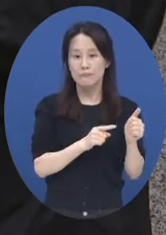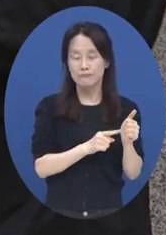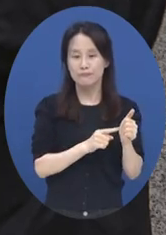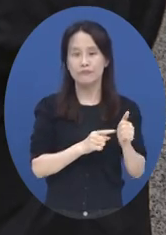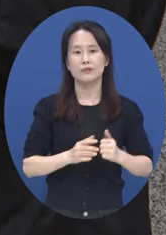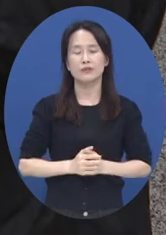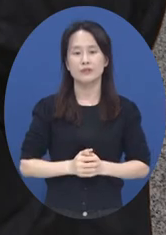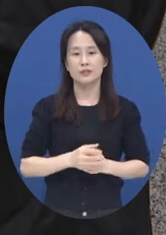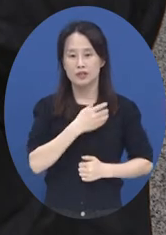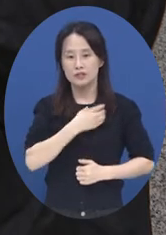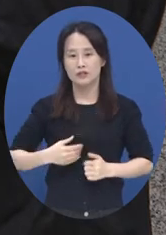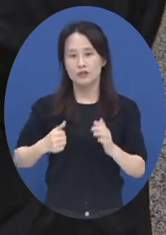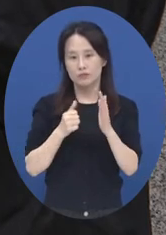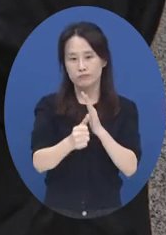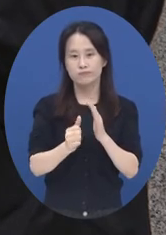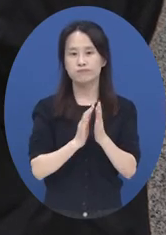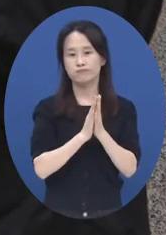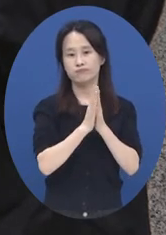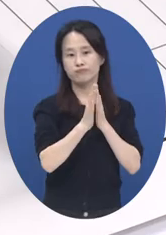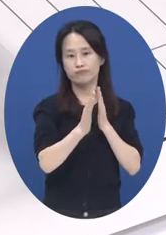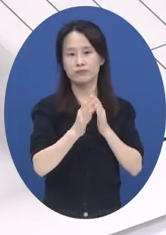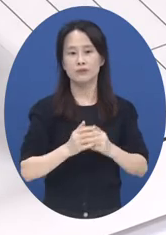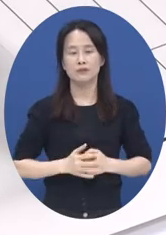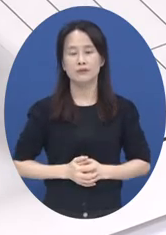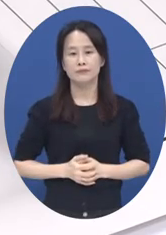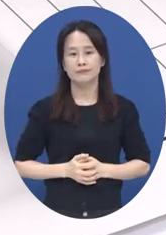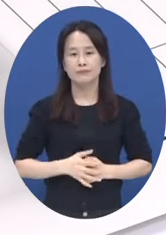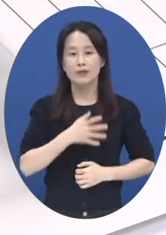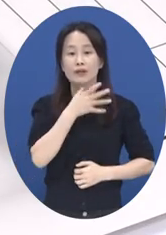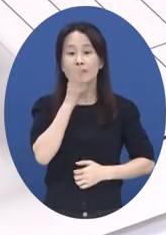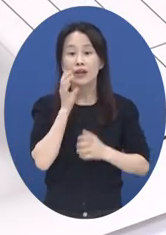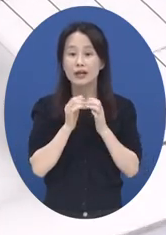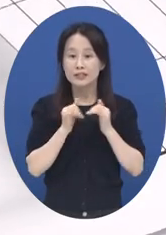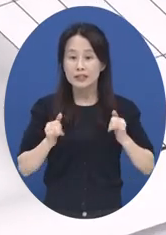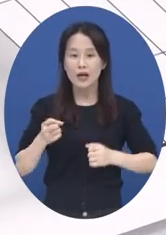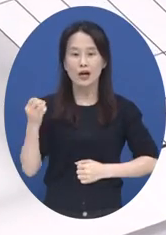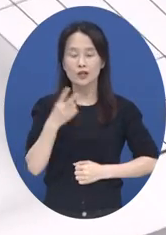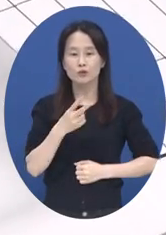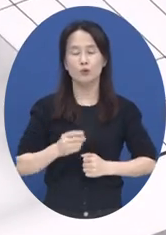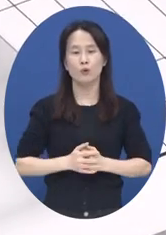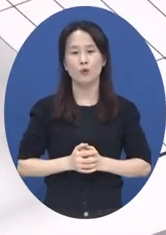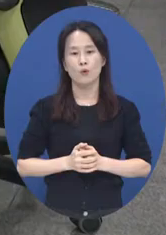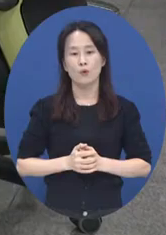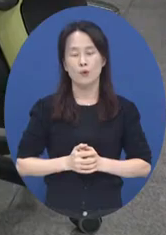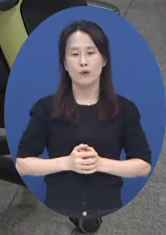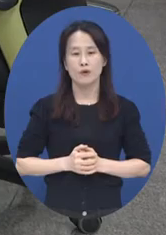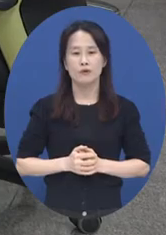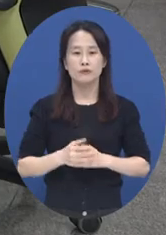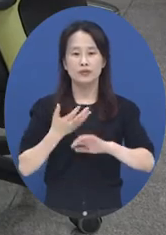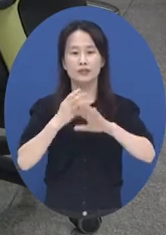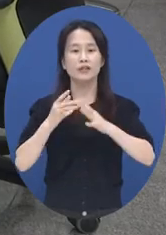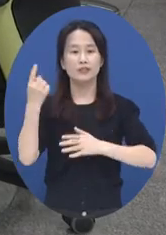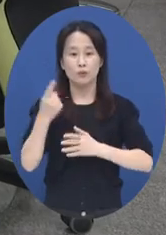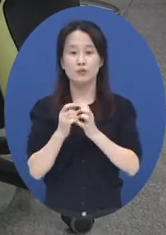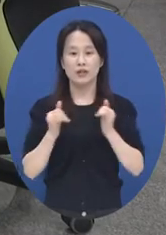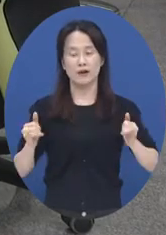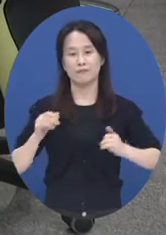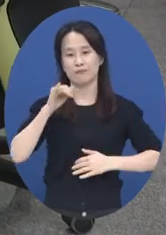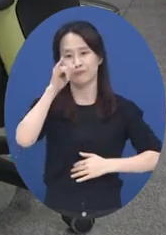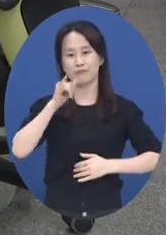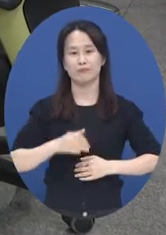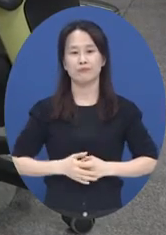행정 복지 센터 를 줄지어 찾았습니다 나의 지긋한 어르신 부터 오프라인 접수만 가능 1 외국인도 있습니다